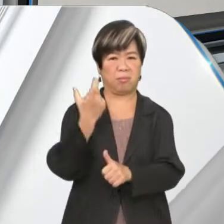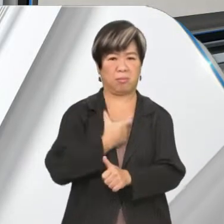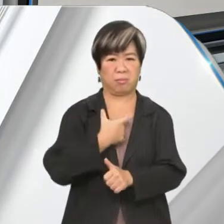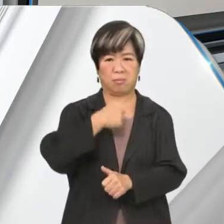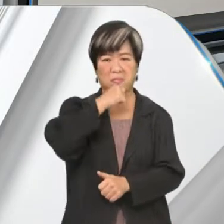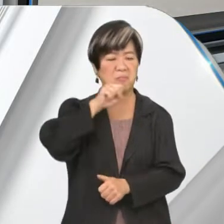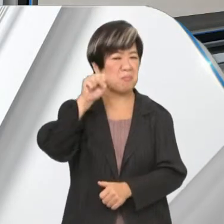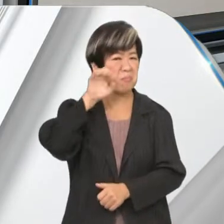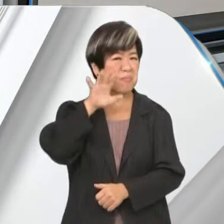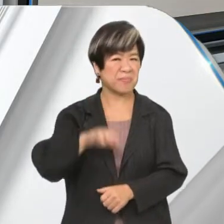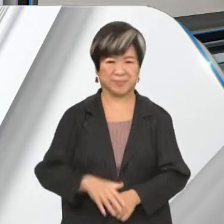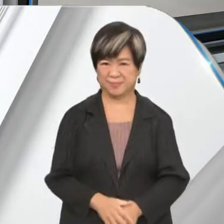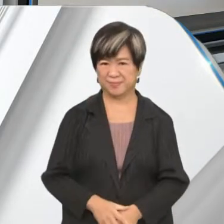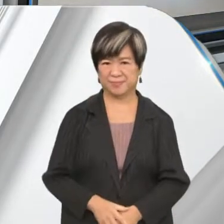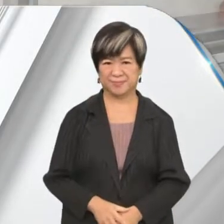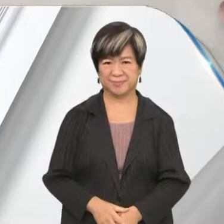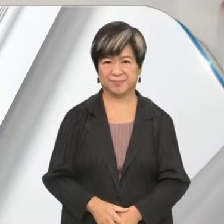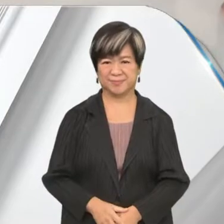湾客家职工。